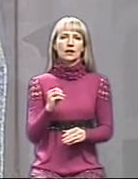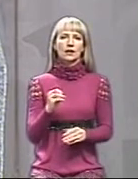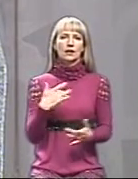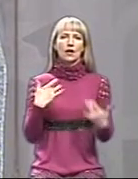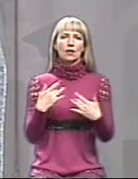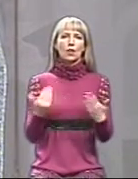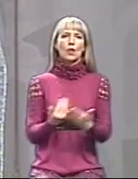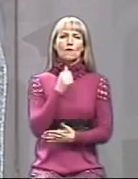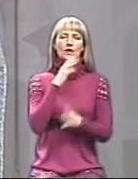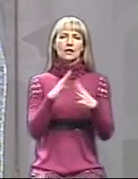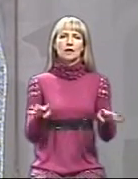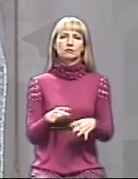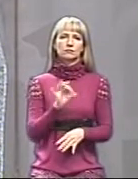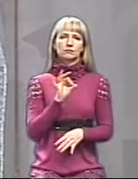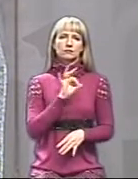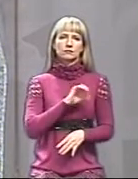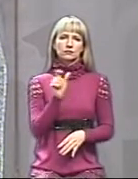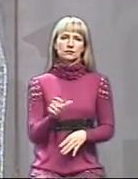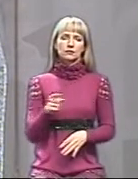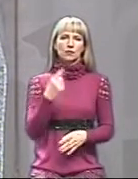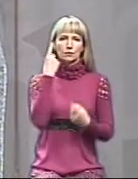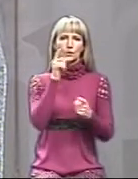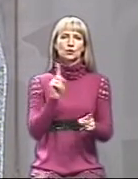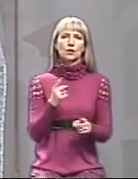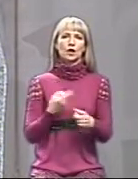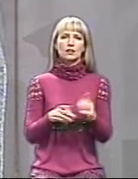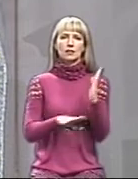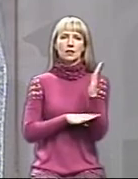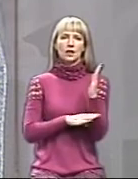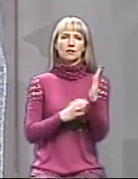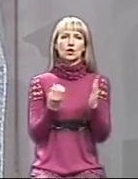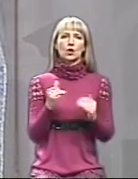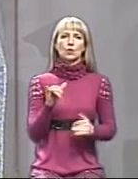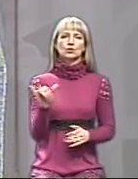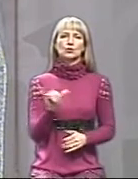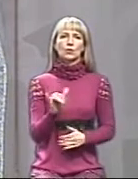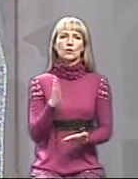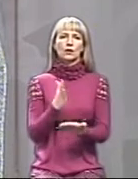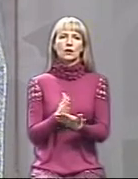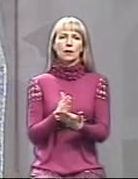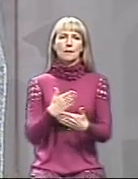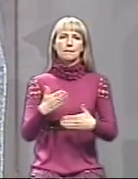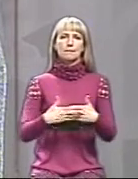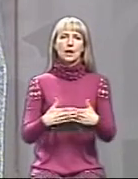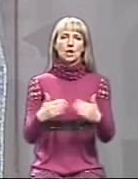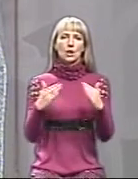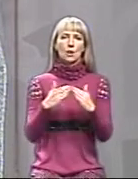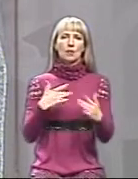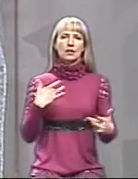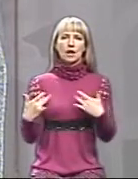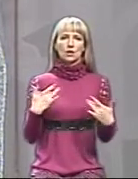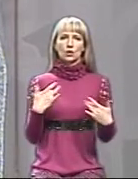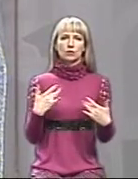ялинки. Користувачі повідомляли про те, що це дерево ще у суботу знаходилось перед будівлею театру.